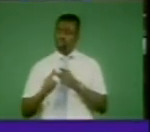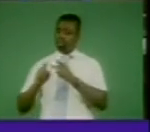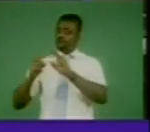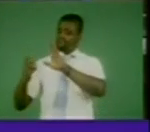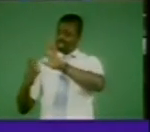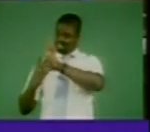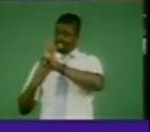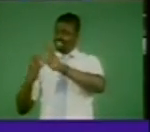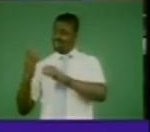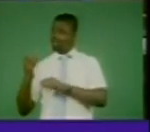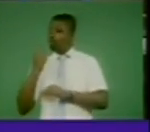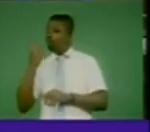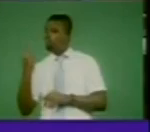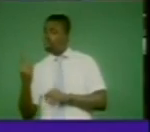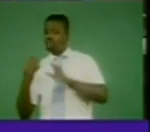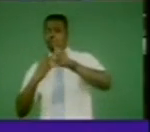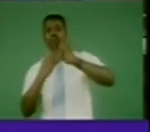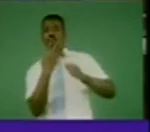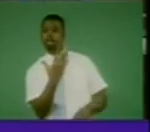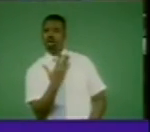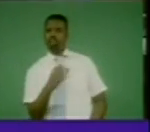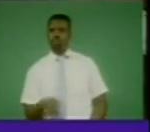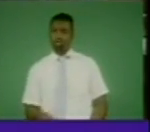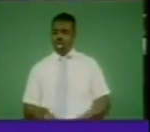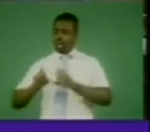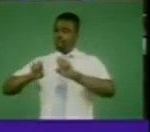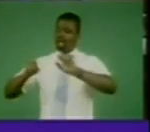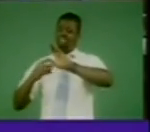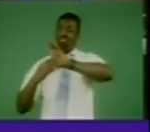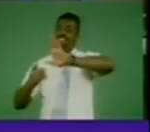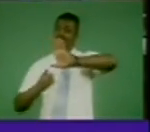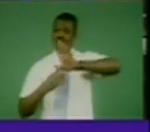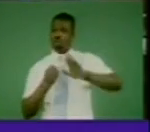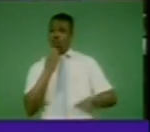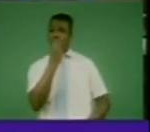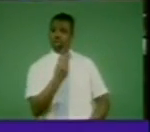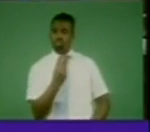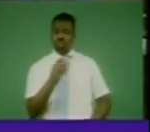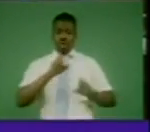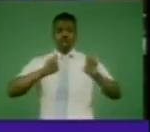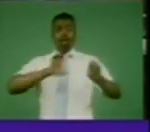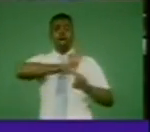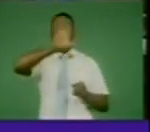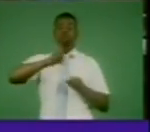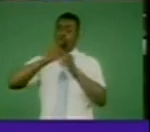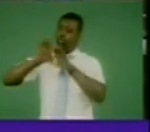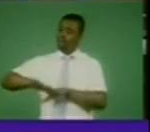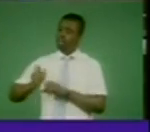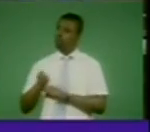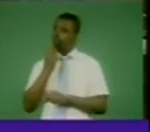ibara 95, ibara 96 kura 3. Ibara zote zilizobaki zilikuwa zina kura 2